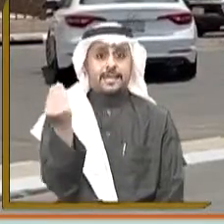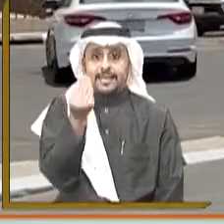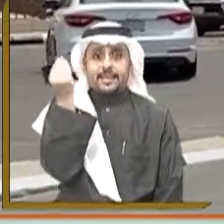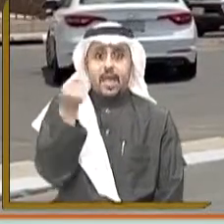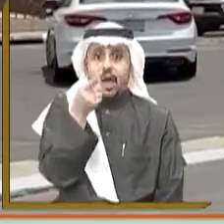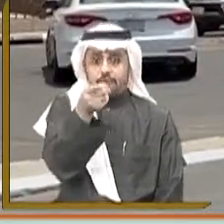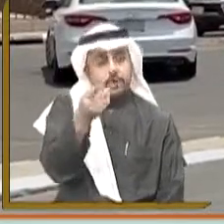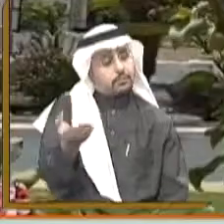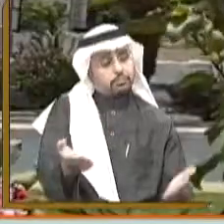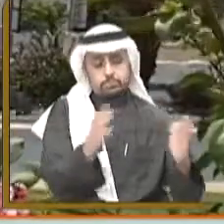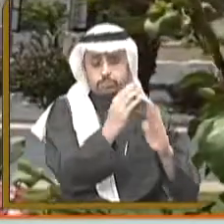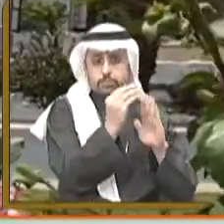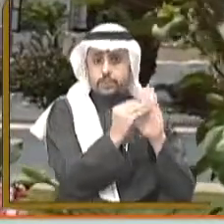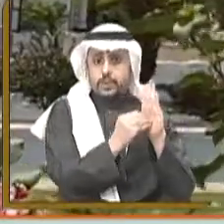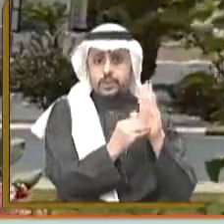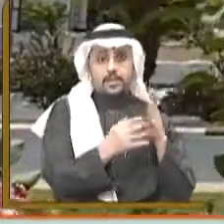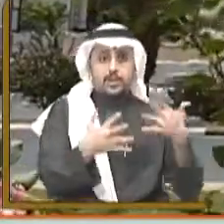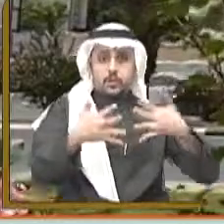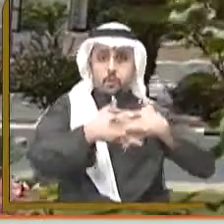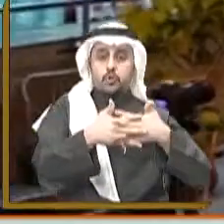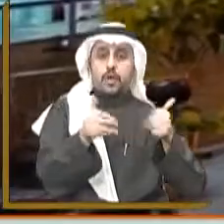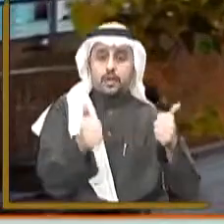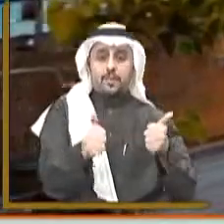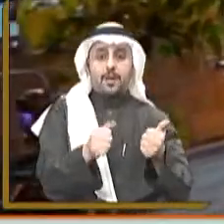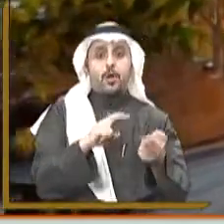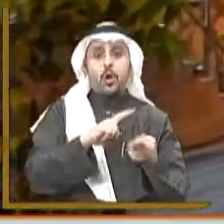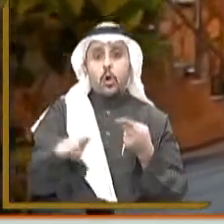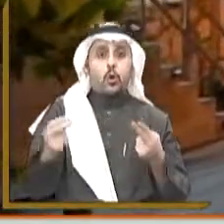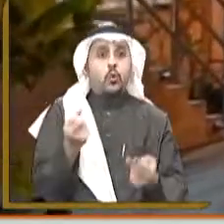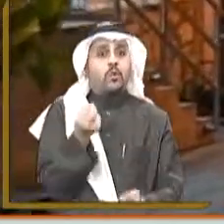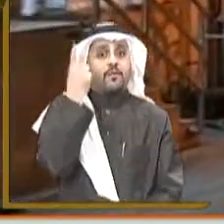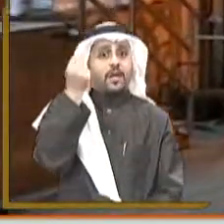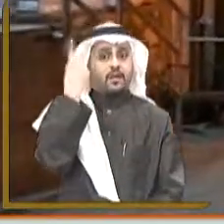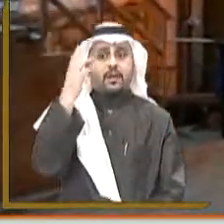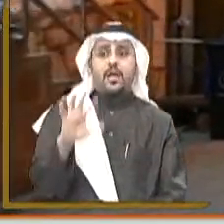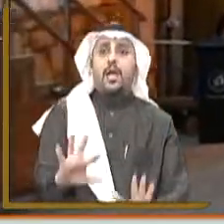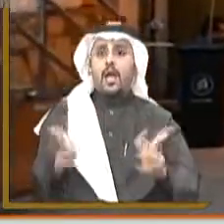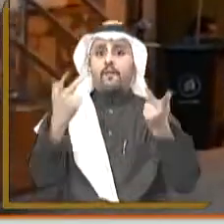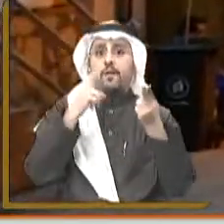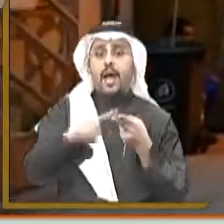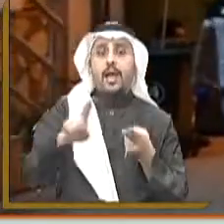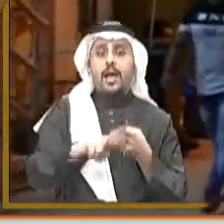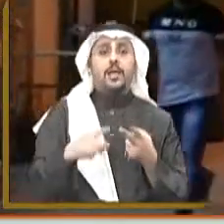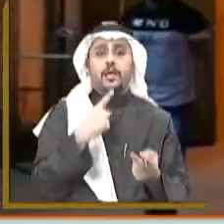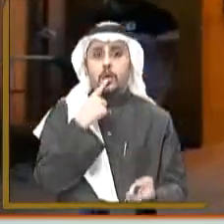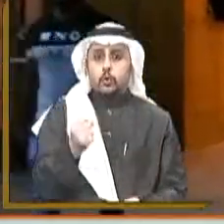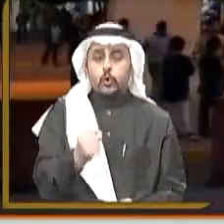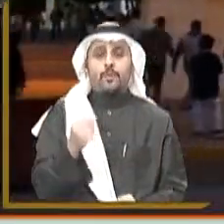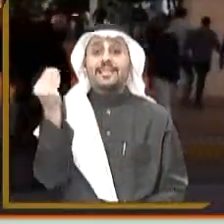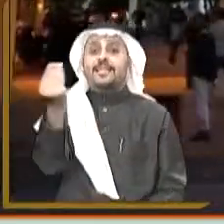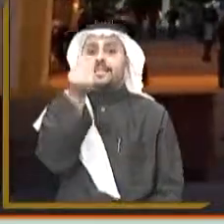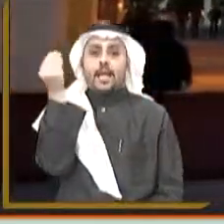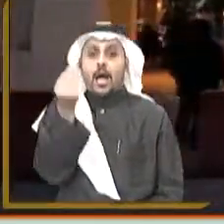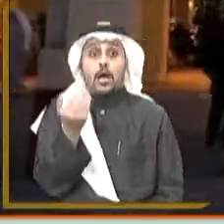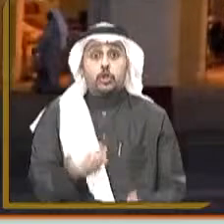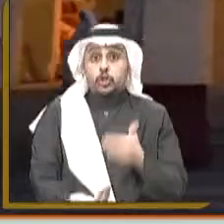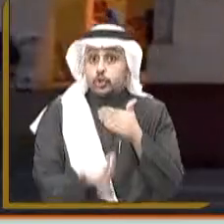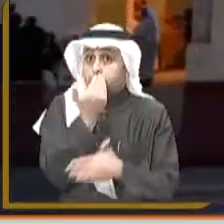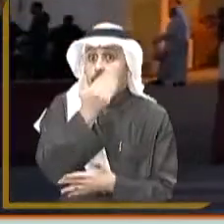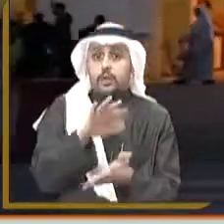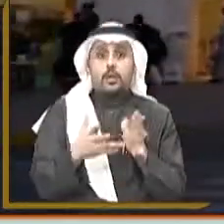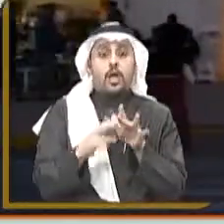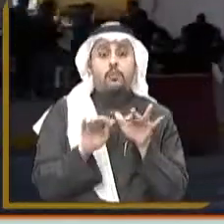المملكة ولغرض المشاركة في تقديم حلول مبتكرة تسهم في حل التحديات التي تواجه الوجهات